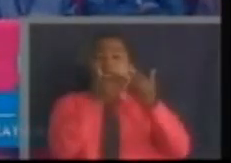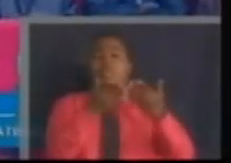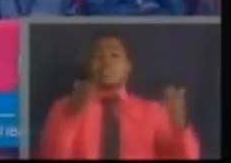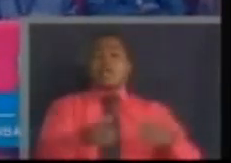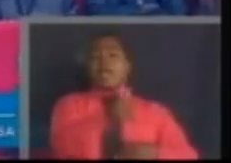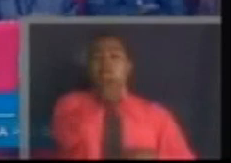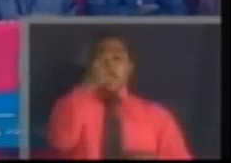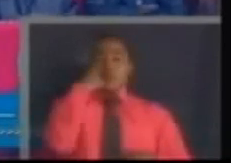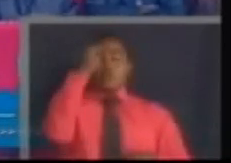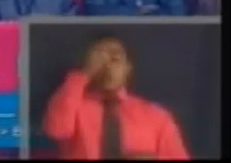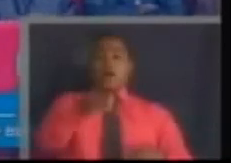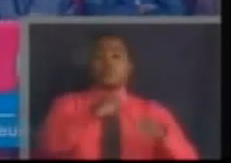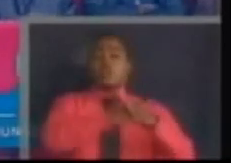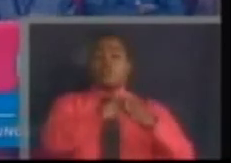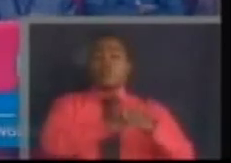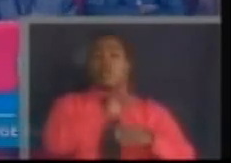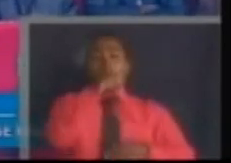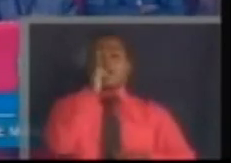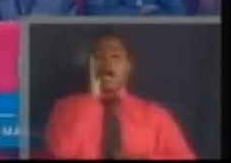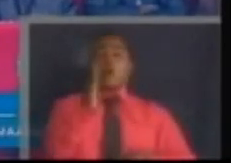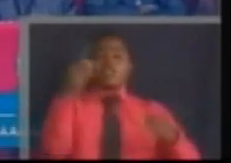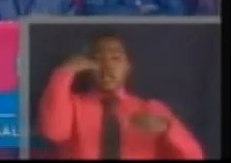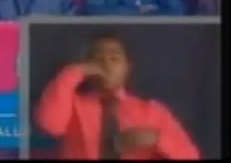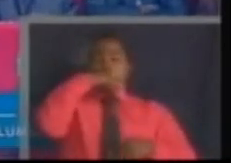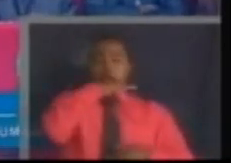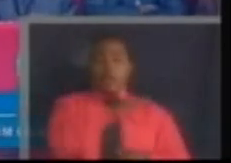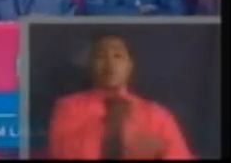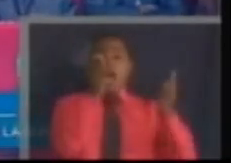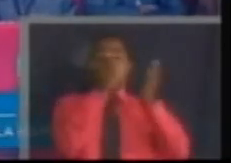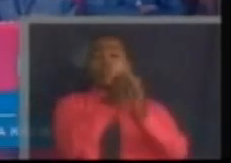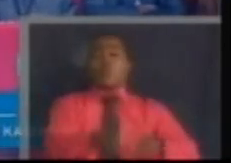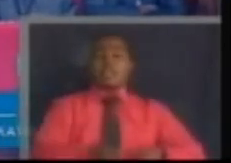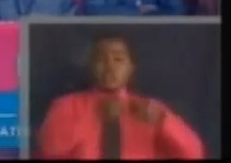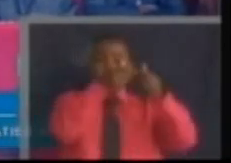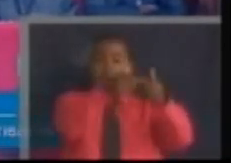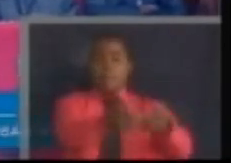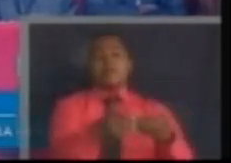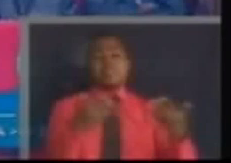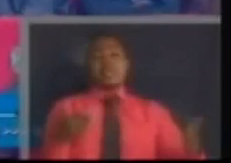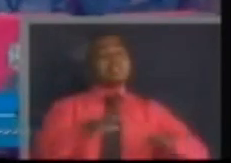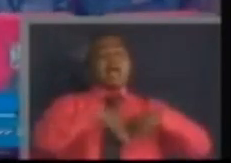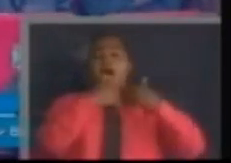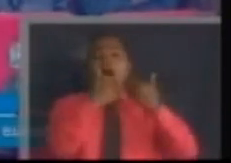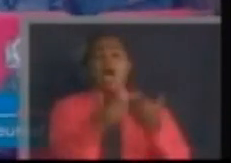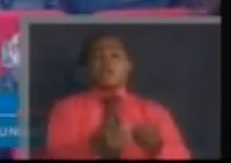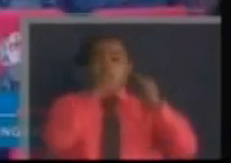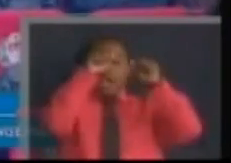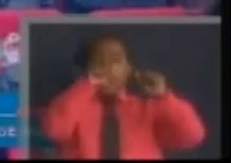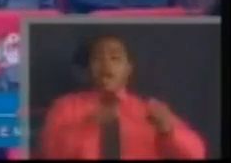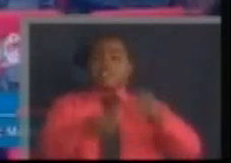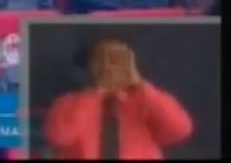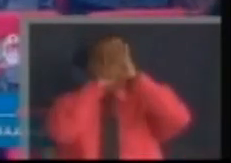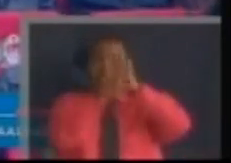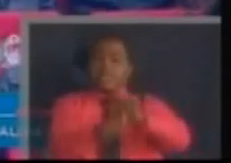watu wanaotumia kitabu kile wana hoja za msingi alikiomba na tumempatia. Kwa hiyo hana haja ya kuwadharau